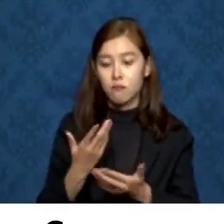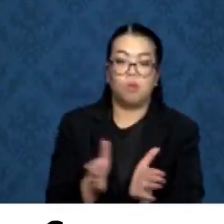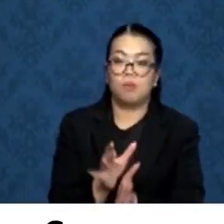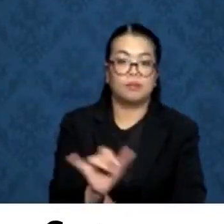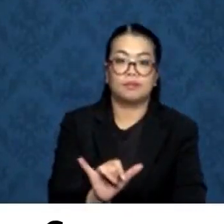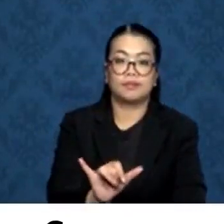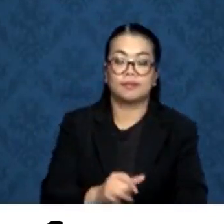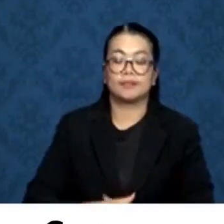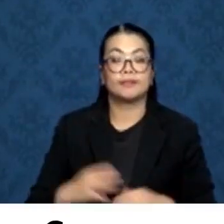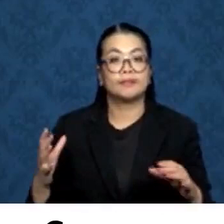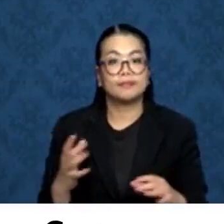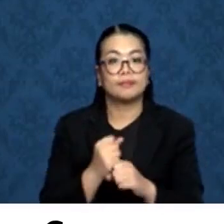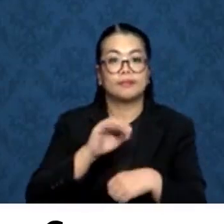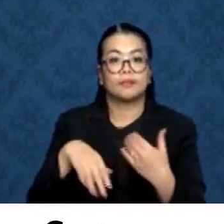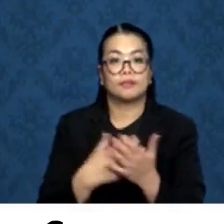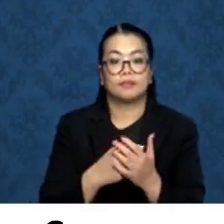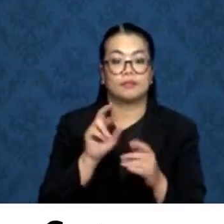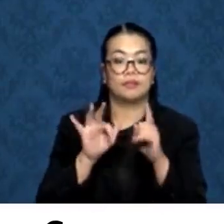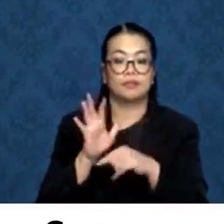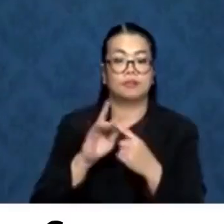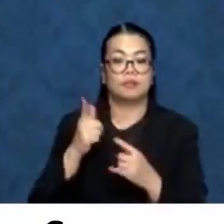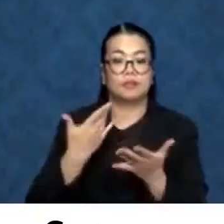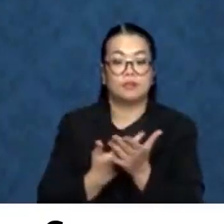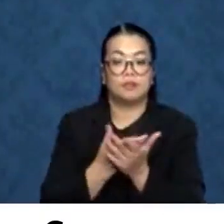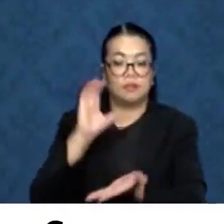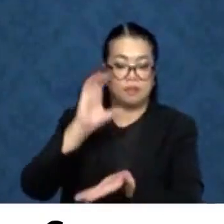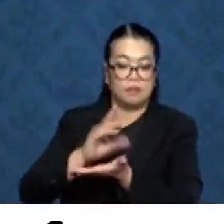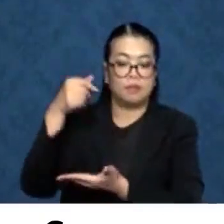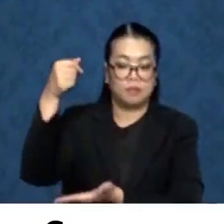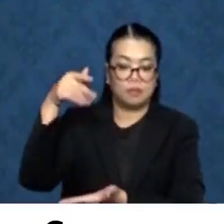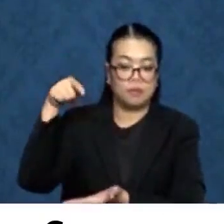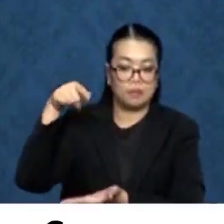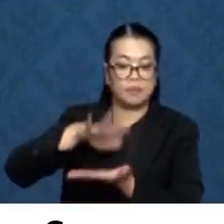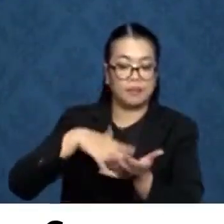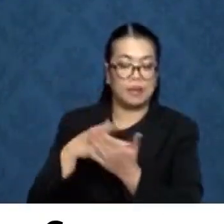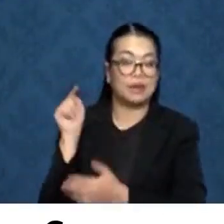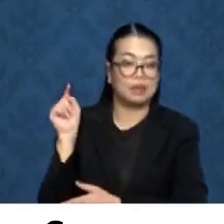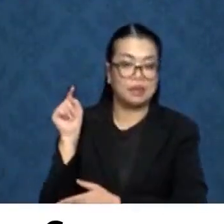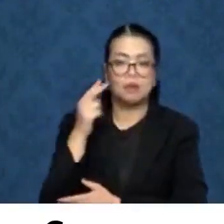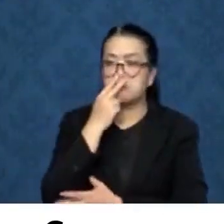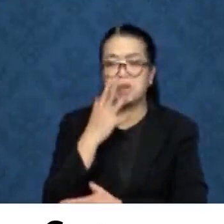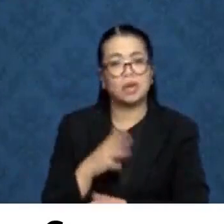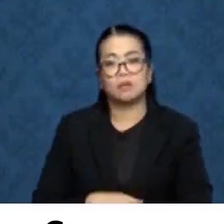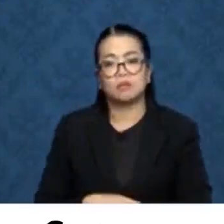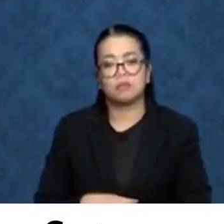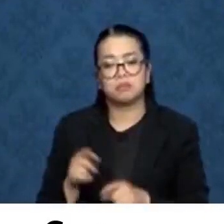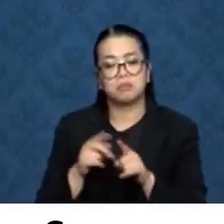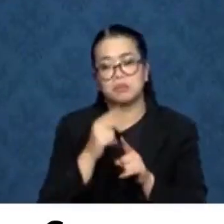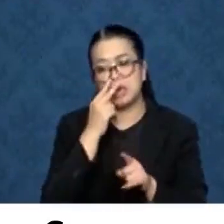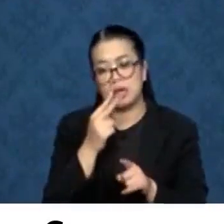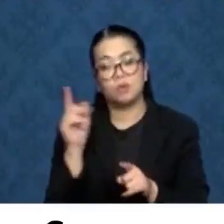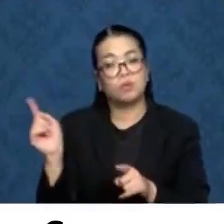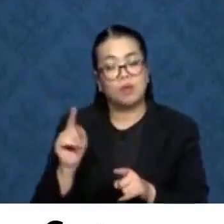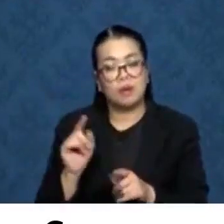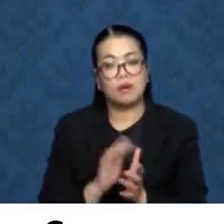งบกะลาโหมอ่ะถ้าวิกฤตทำไมไม่ปรับลดตรงนี้ก่อนนะหรือเรื่องซอพเห็น 5,000ล้าน